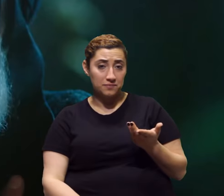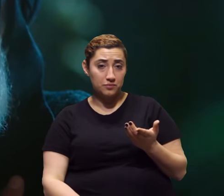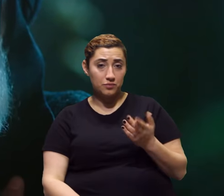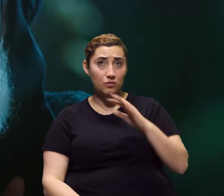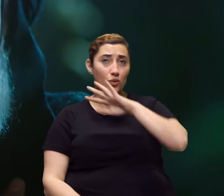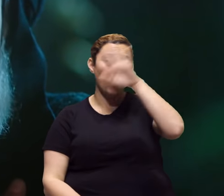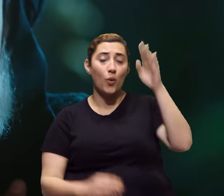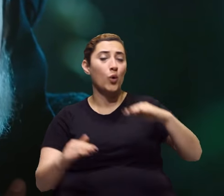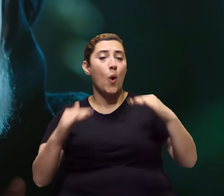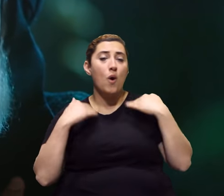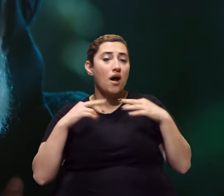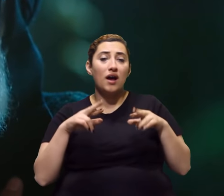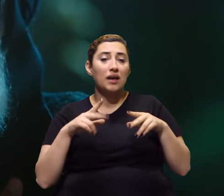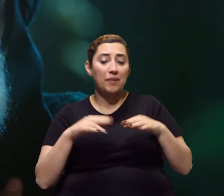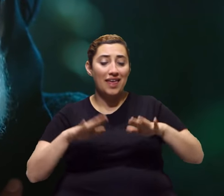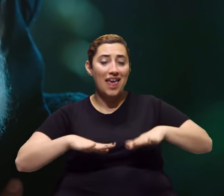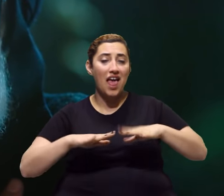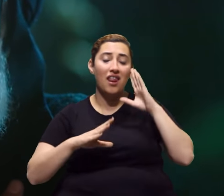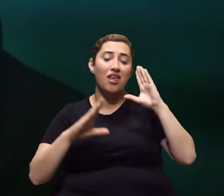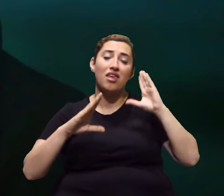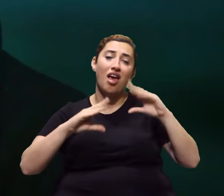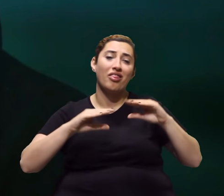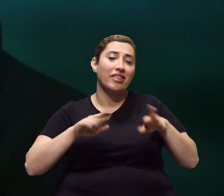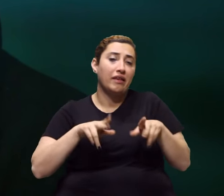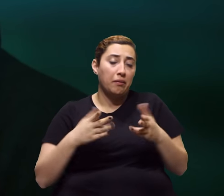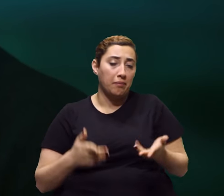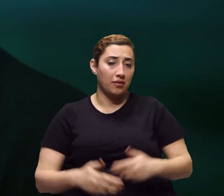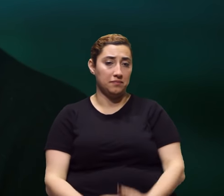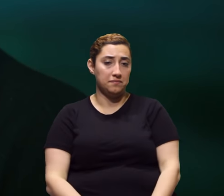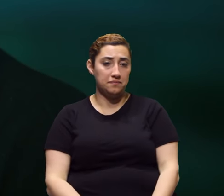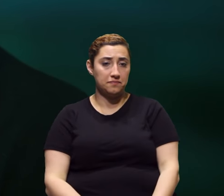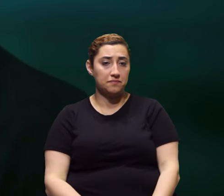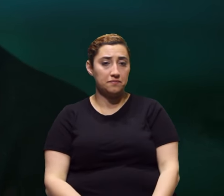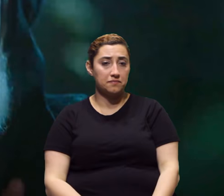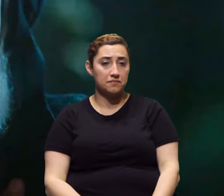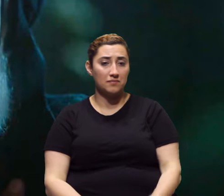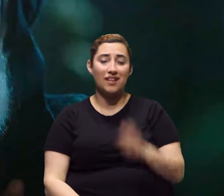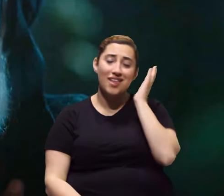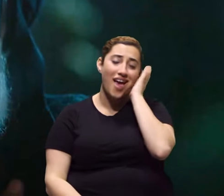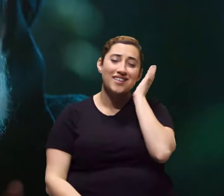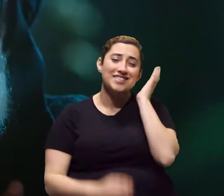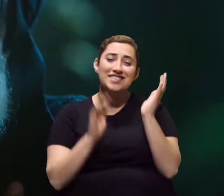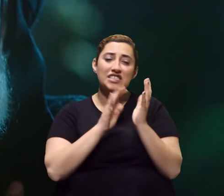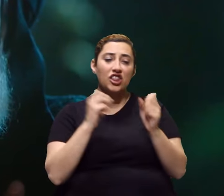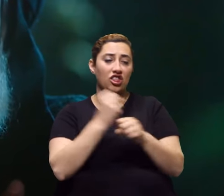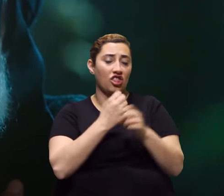Gök yorgan, yer döşek. Yastığımız